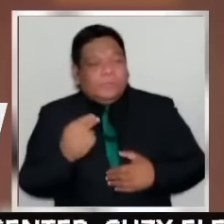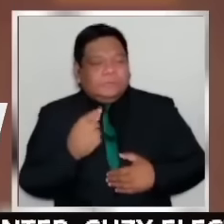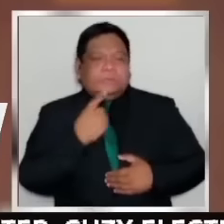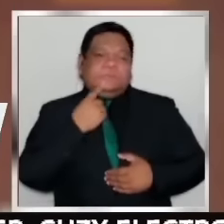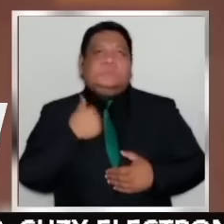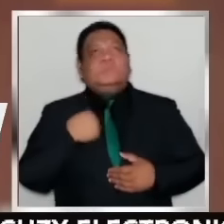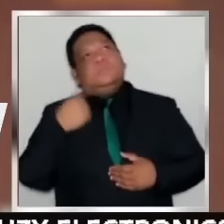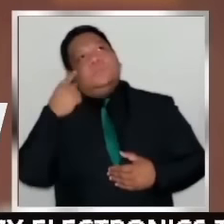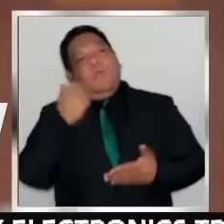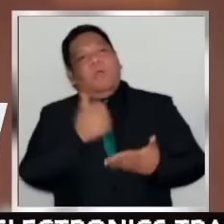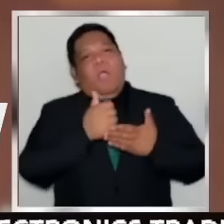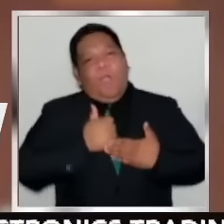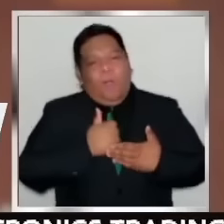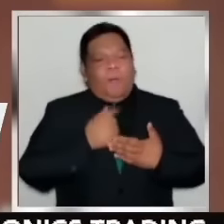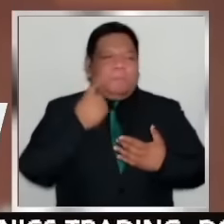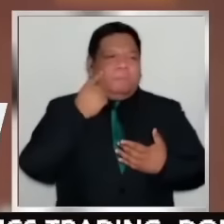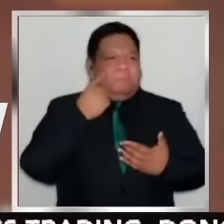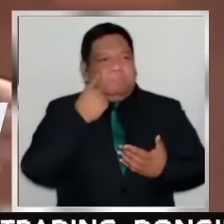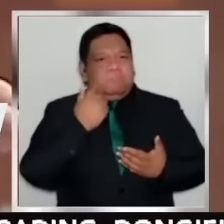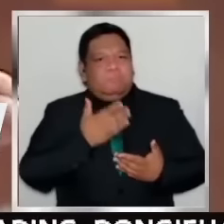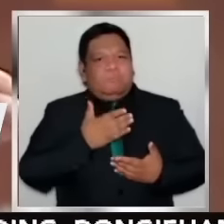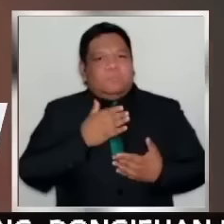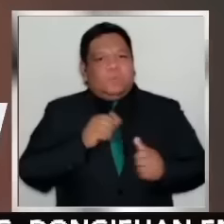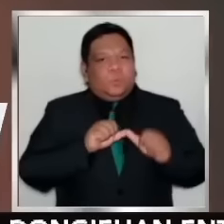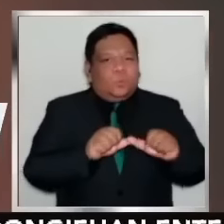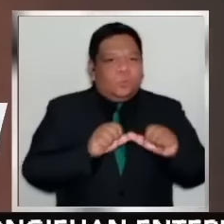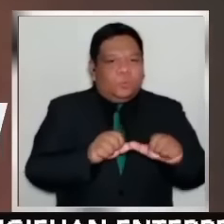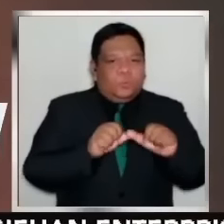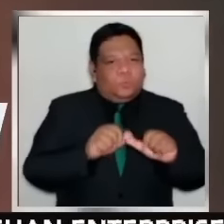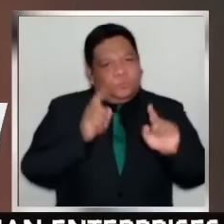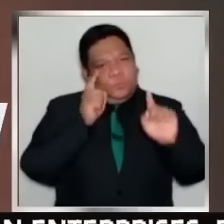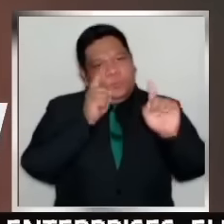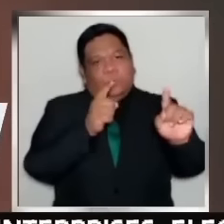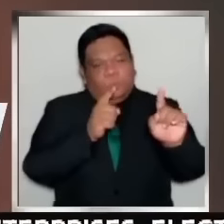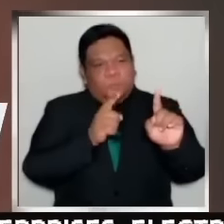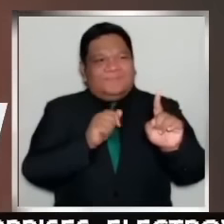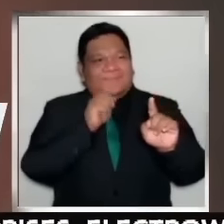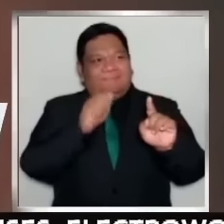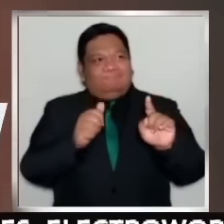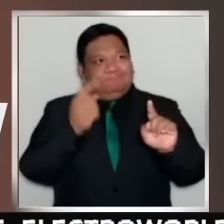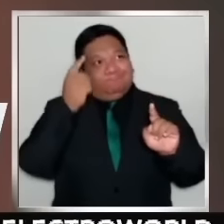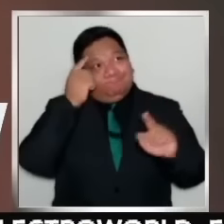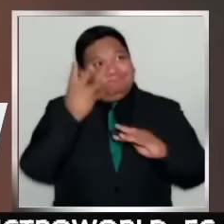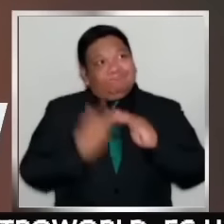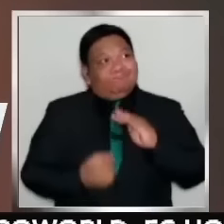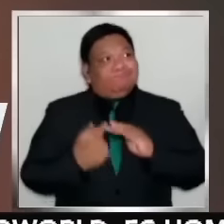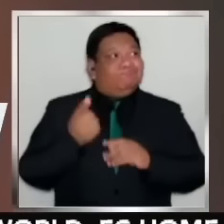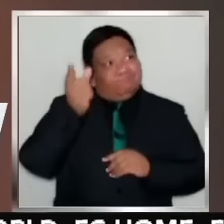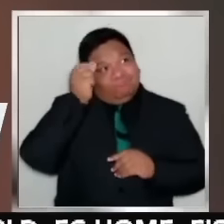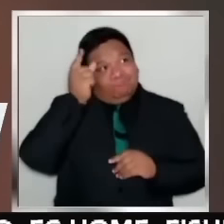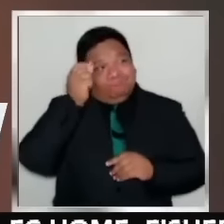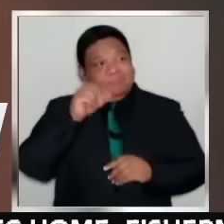na hindi mawala yung goal ko. Para hindi rin ako masyadong malungkot sa bahay